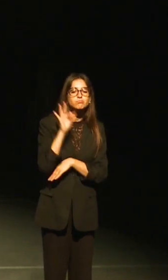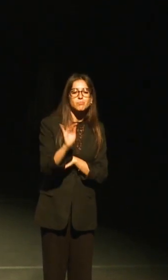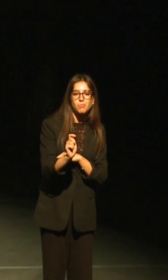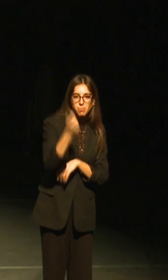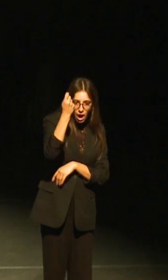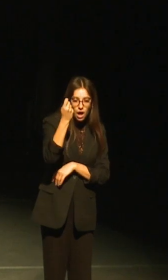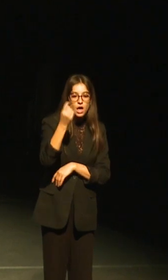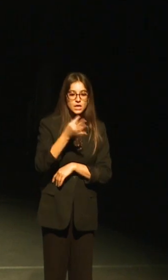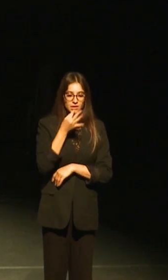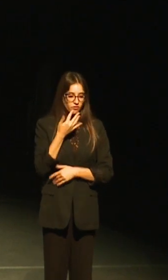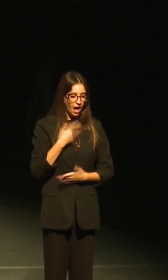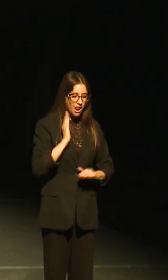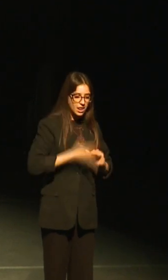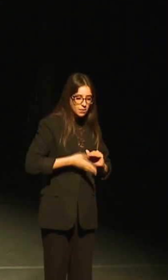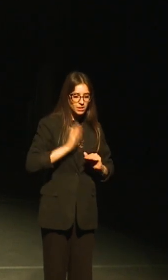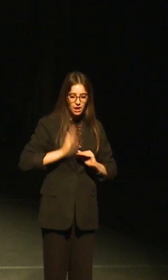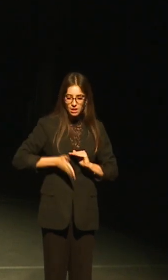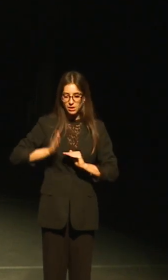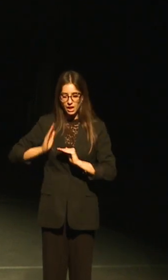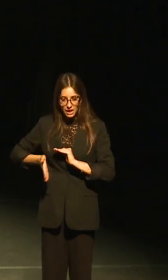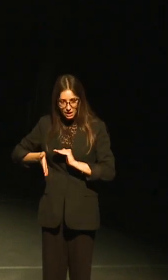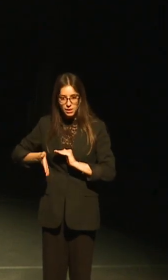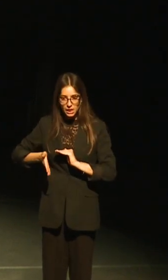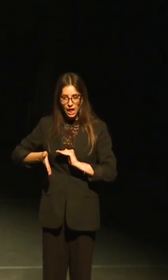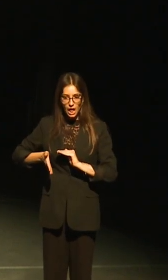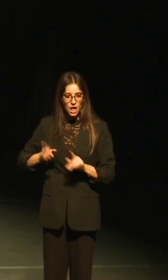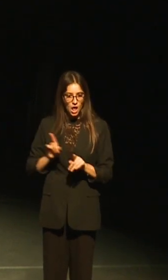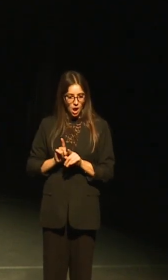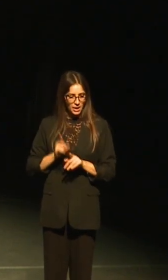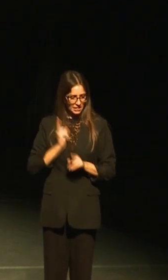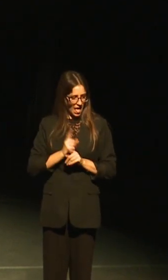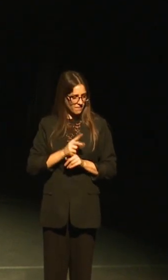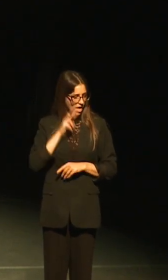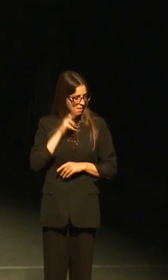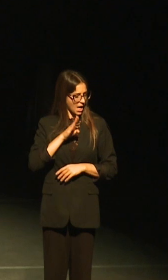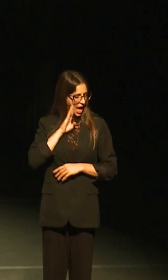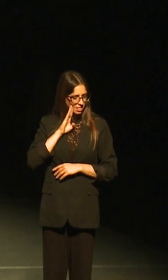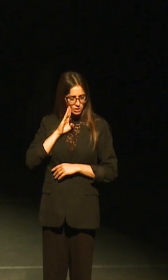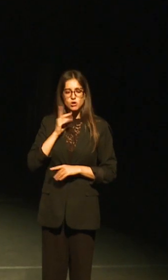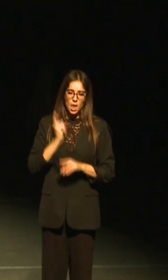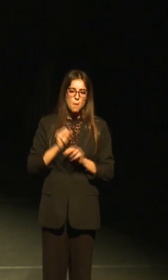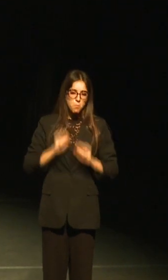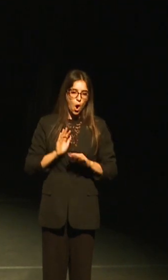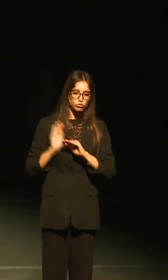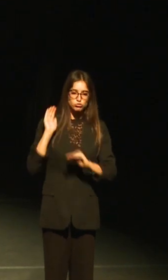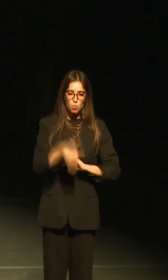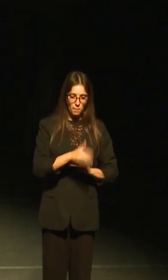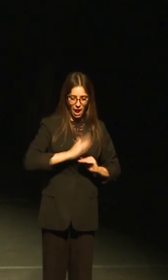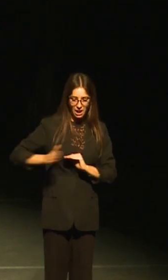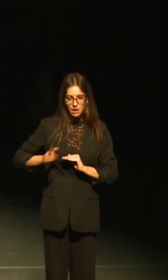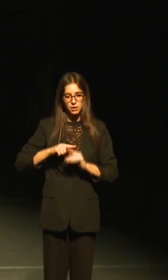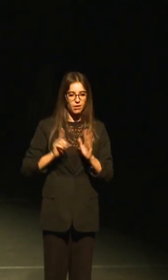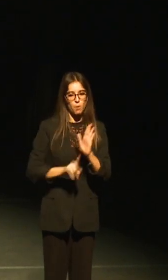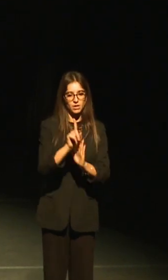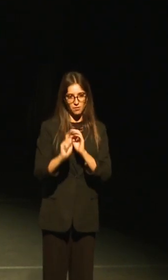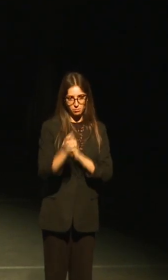vengono considerati dei punti di attenzione Secondo me potrebbero essere superati Io credo che debba essere